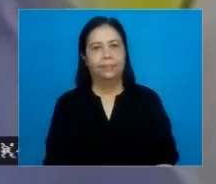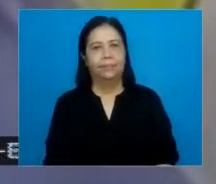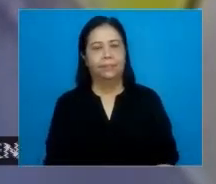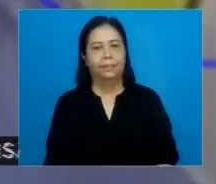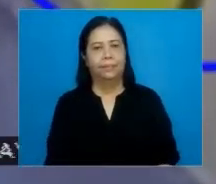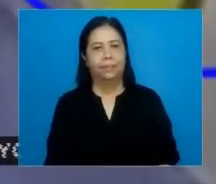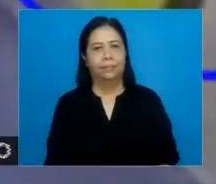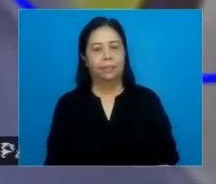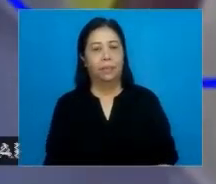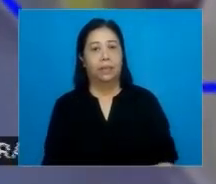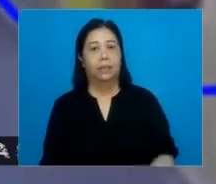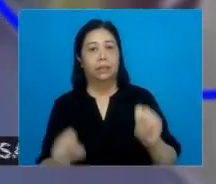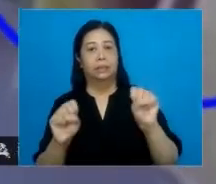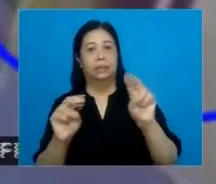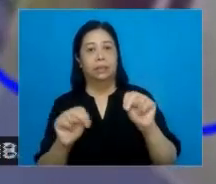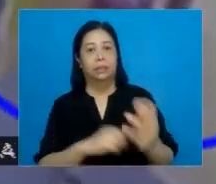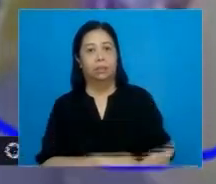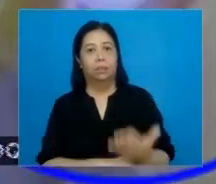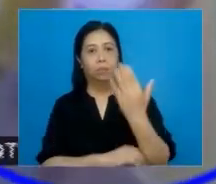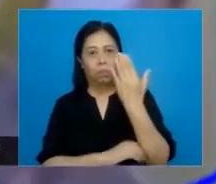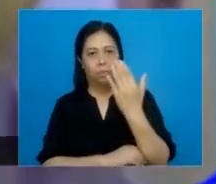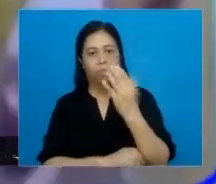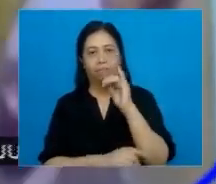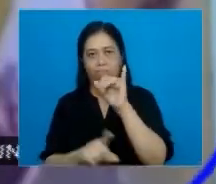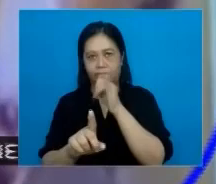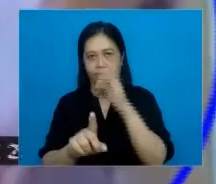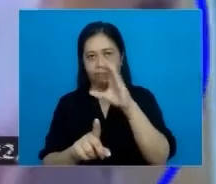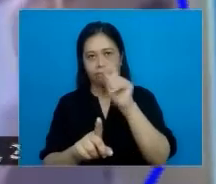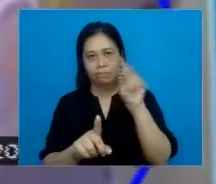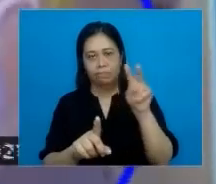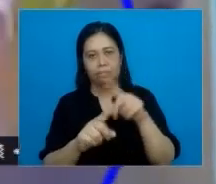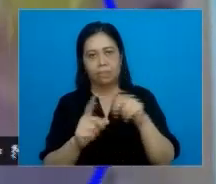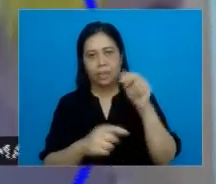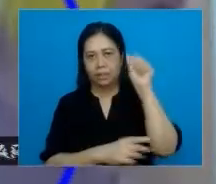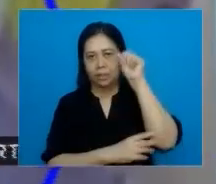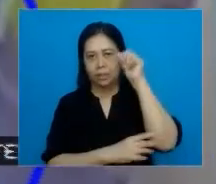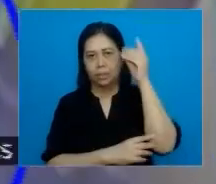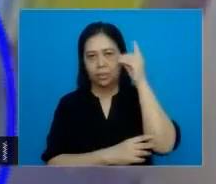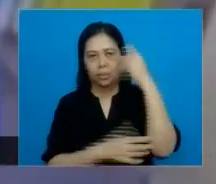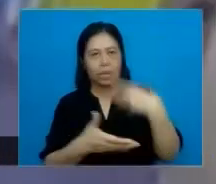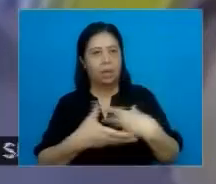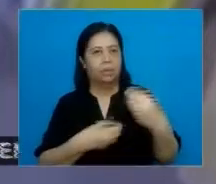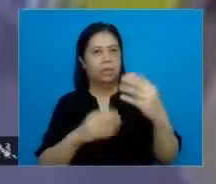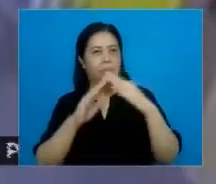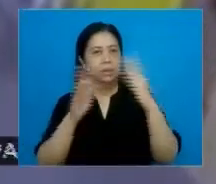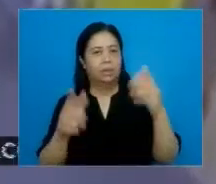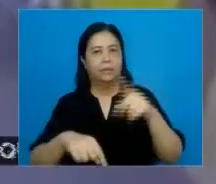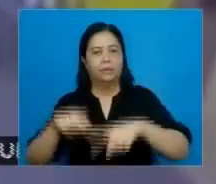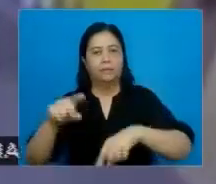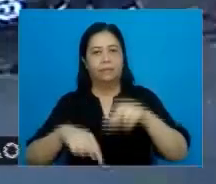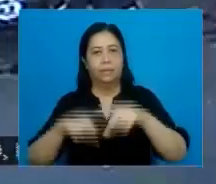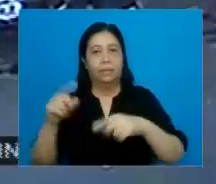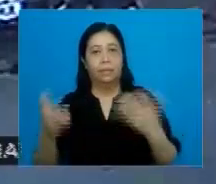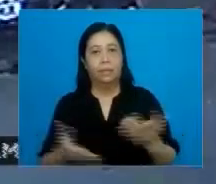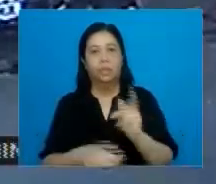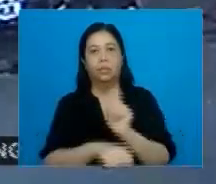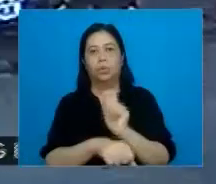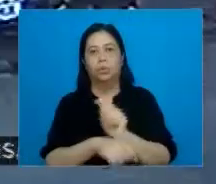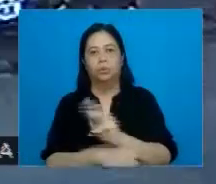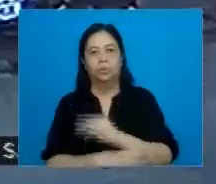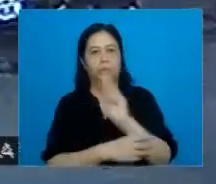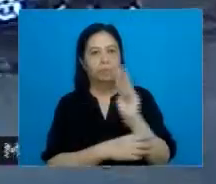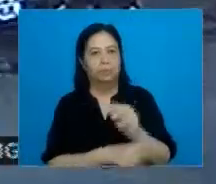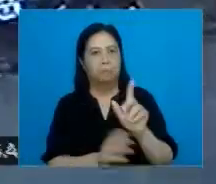Linggo ng umaga, nakunan pa ng CCTV si Arsenio de la Cruz na lumabas sa bahay ng kaibigan niya sa Tondo, Maynila.